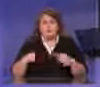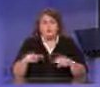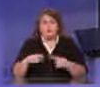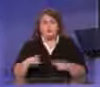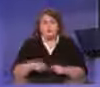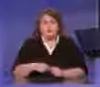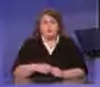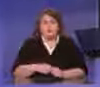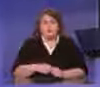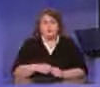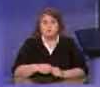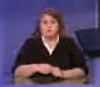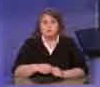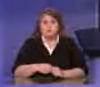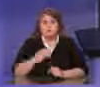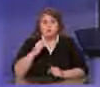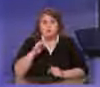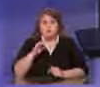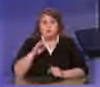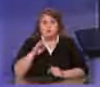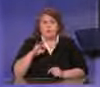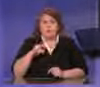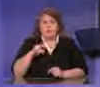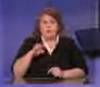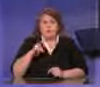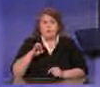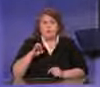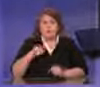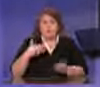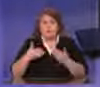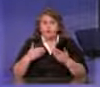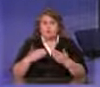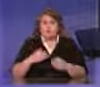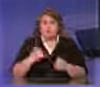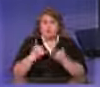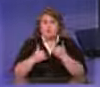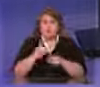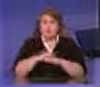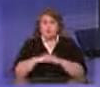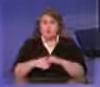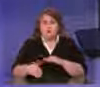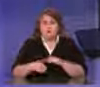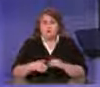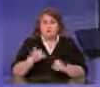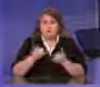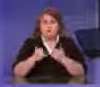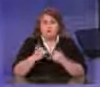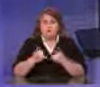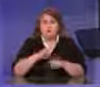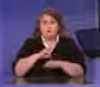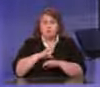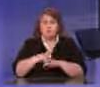друга в фенотипическом отношении. Вот у нас желтые гладкие, желтые